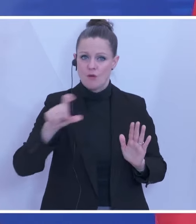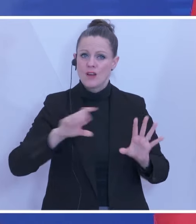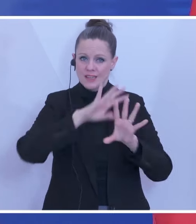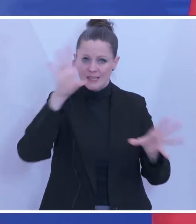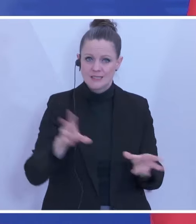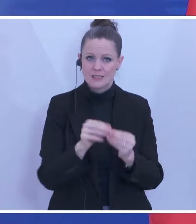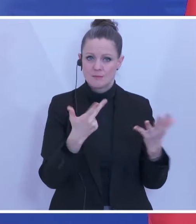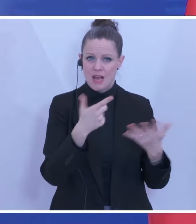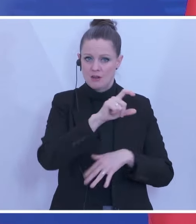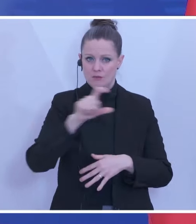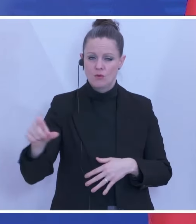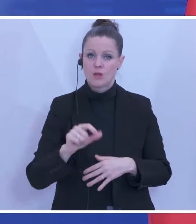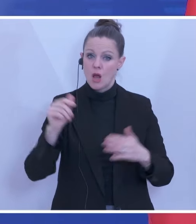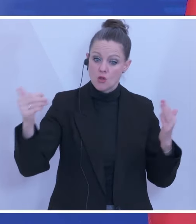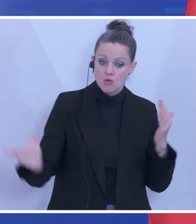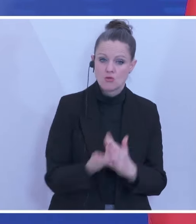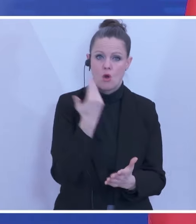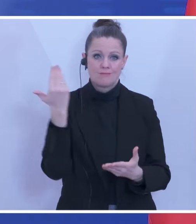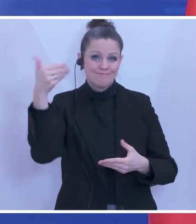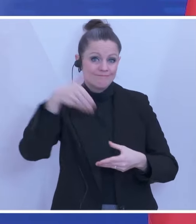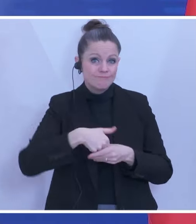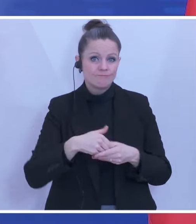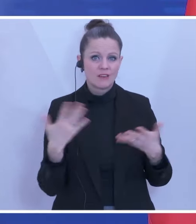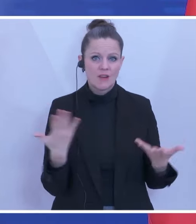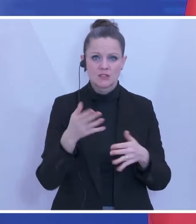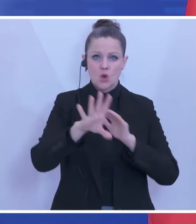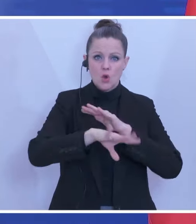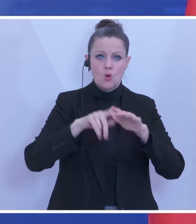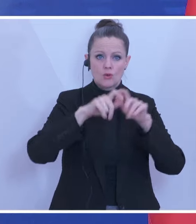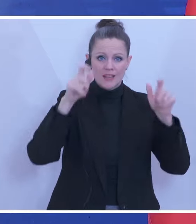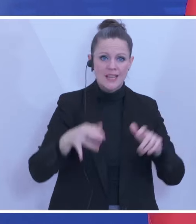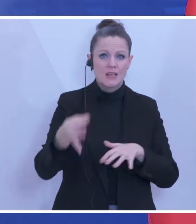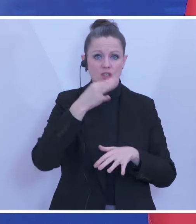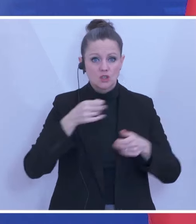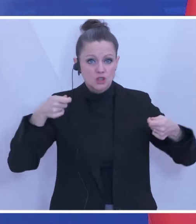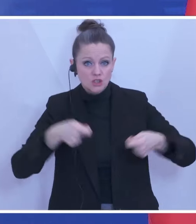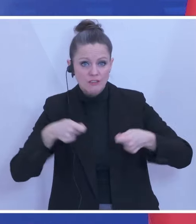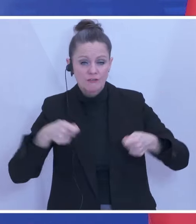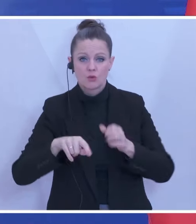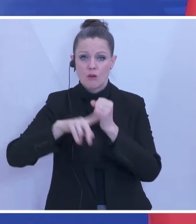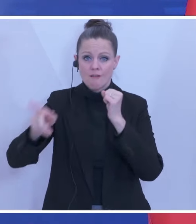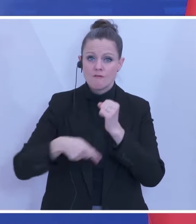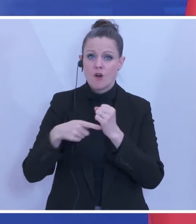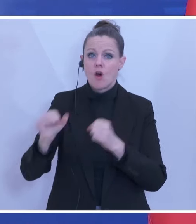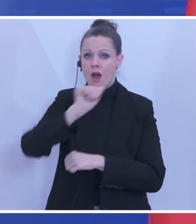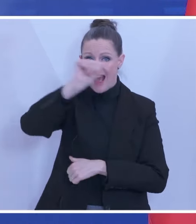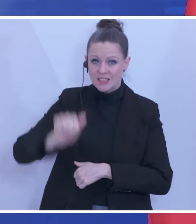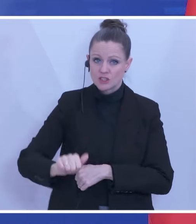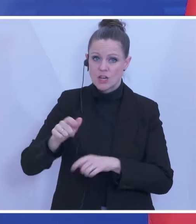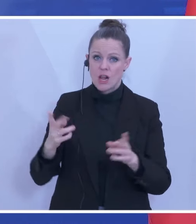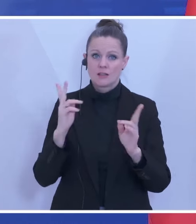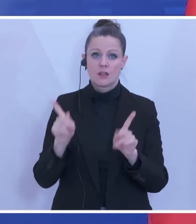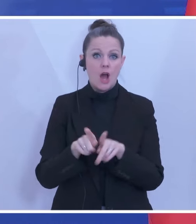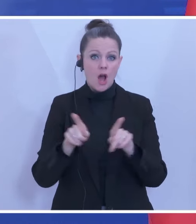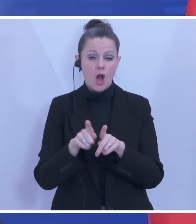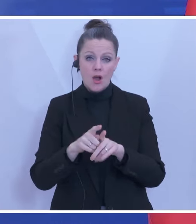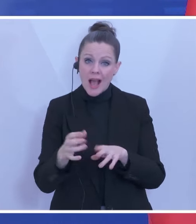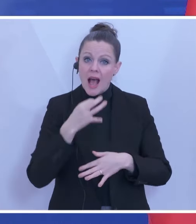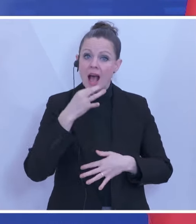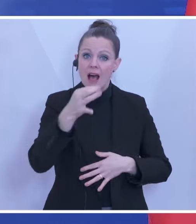Und das große Novum ist auch, dass zukünftig Unternehmen, Stiftungen, Fonds, Anstalten hier Informationen auf Anfrage